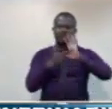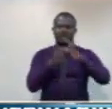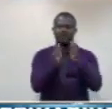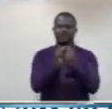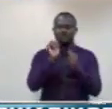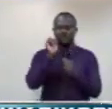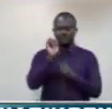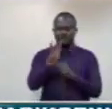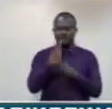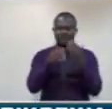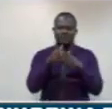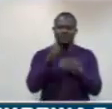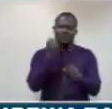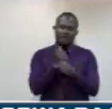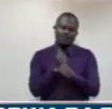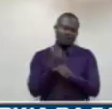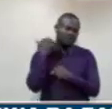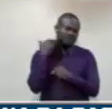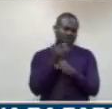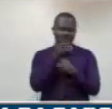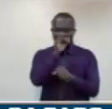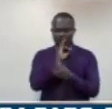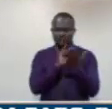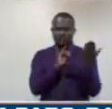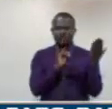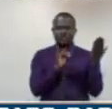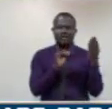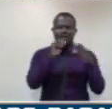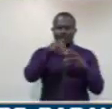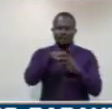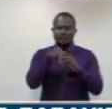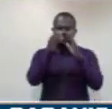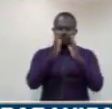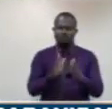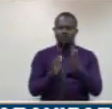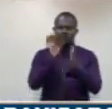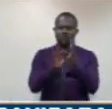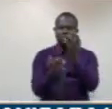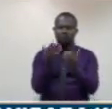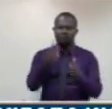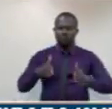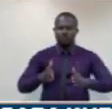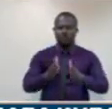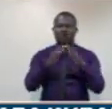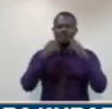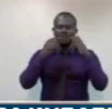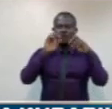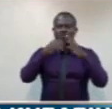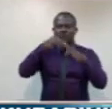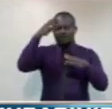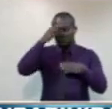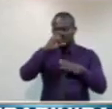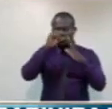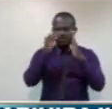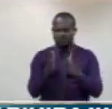12 by'abakekwaho gupfobya no guhakana genocide yakorewe abatutsi harimo n'umuturage wacanye umuriro mu muhanda avuga ko arimo kwibuka